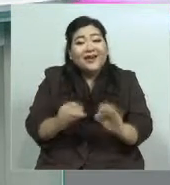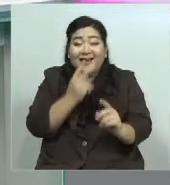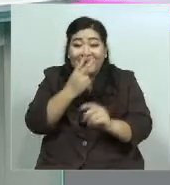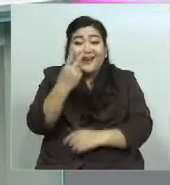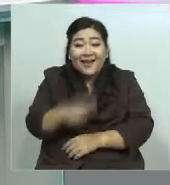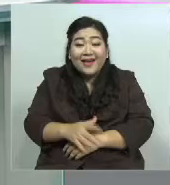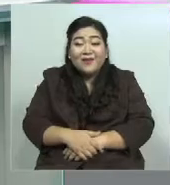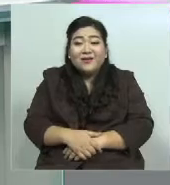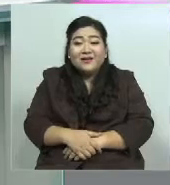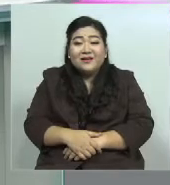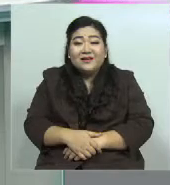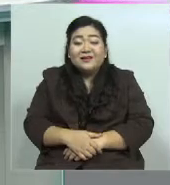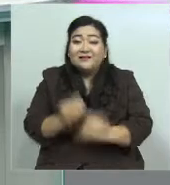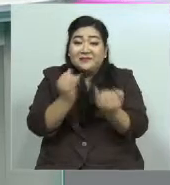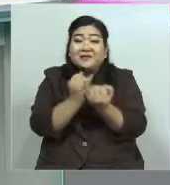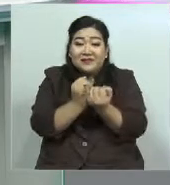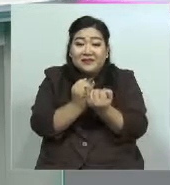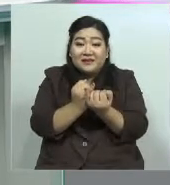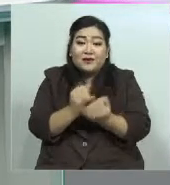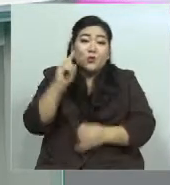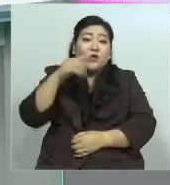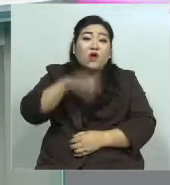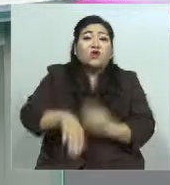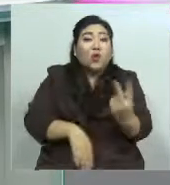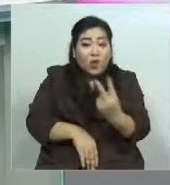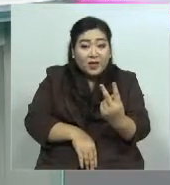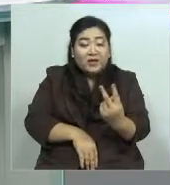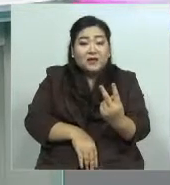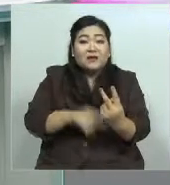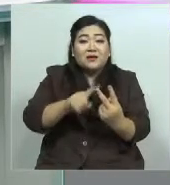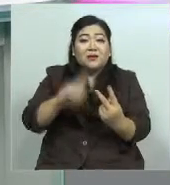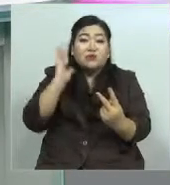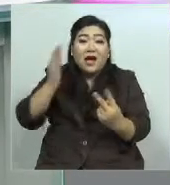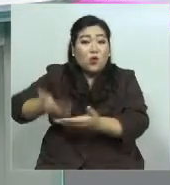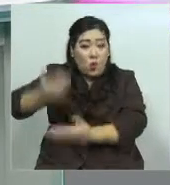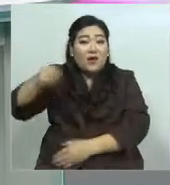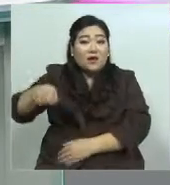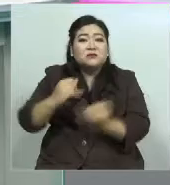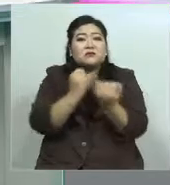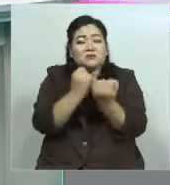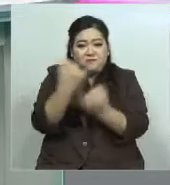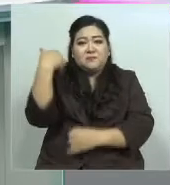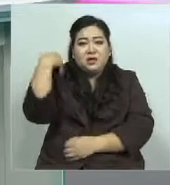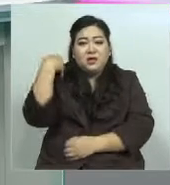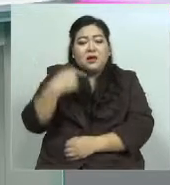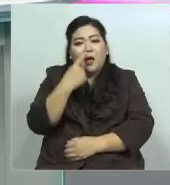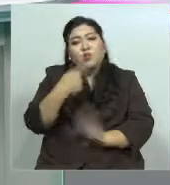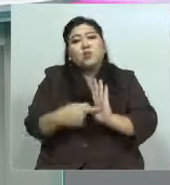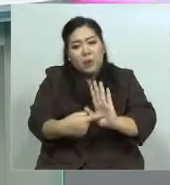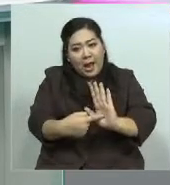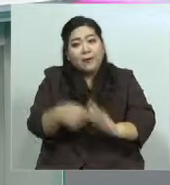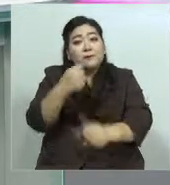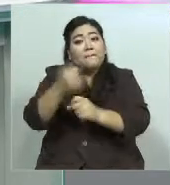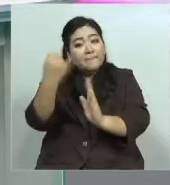เกตได้เห็นถึงความสนิทสนมระหว่างน้องแพรลูกสาวคนเล็กกับเสียรถเบนซ์คันนี้นะคะก็ถือว่าเป็นเคสตัวอย่